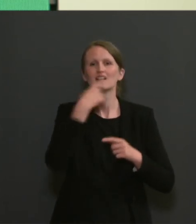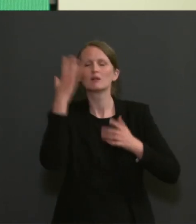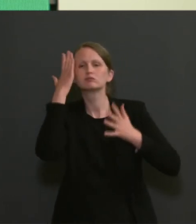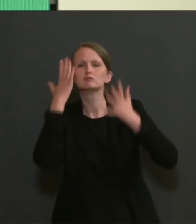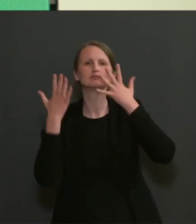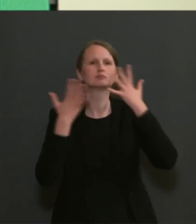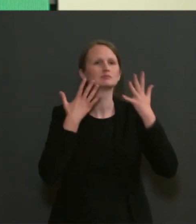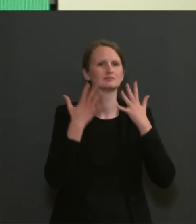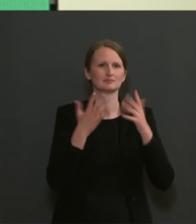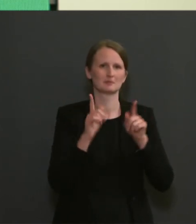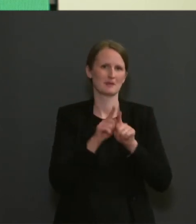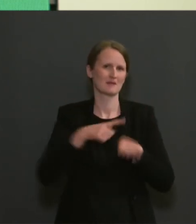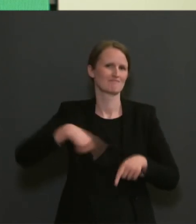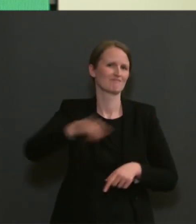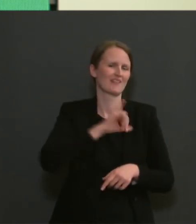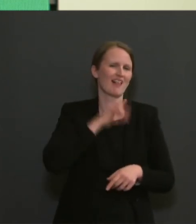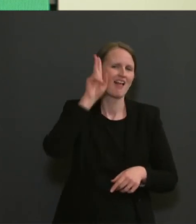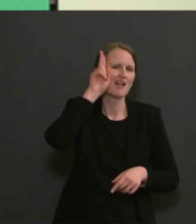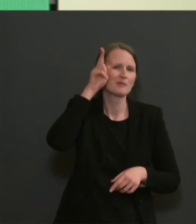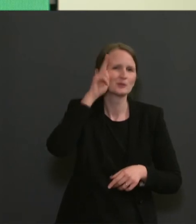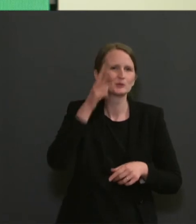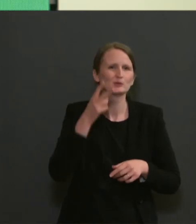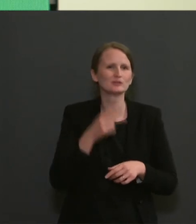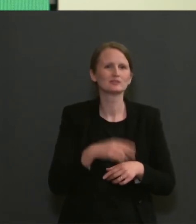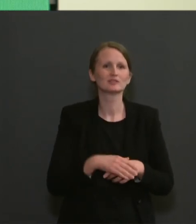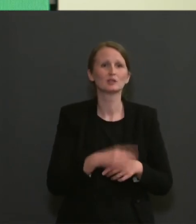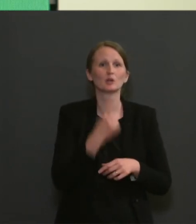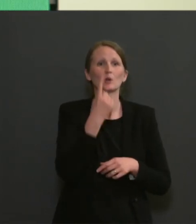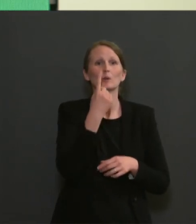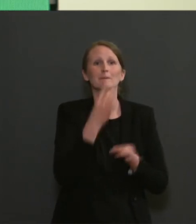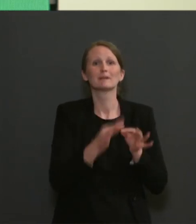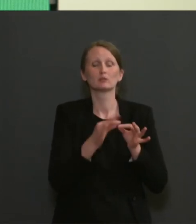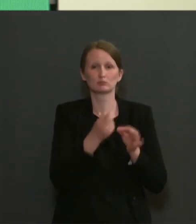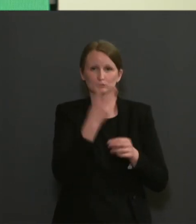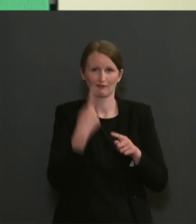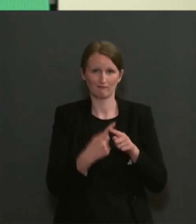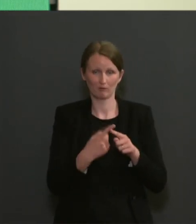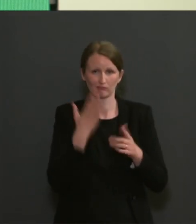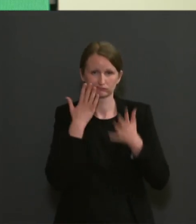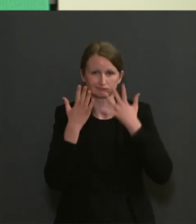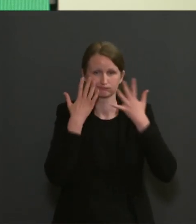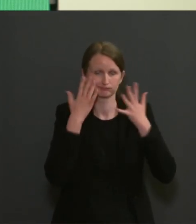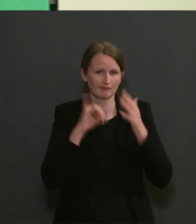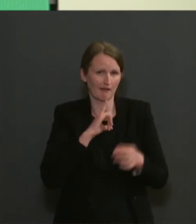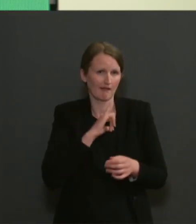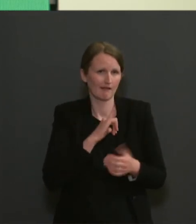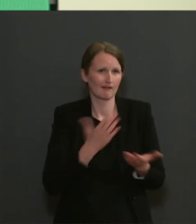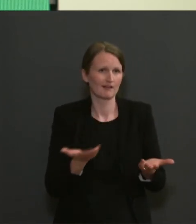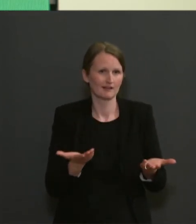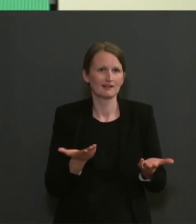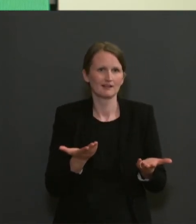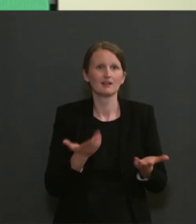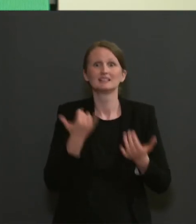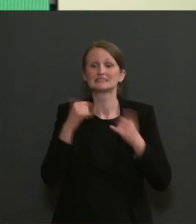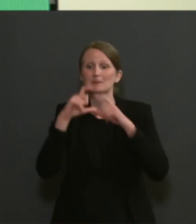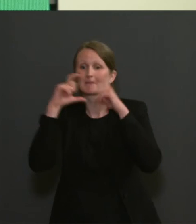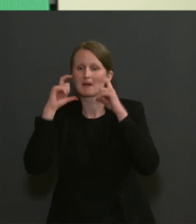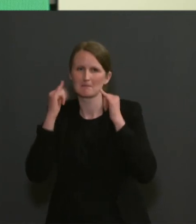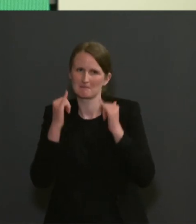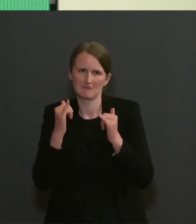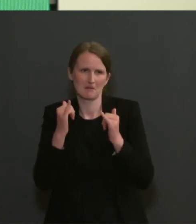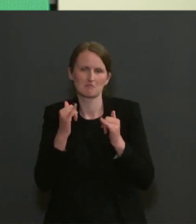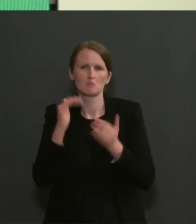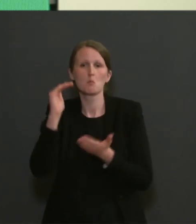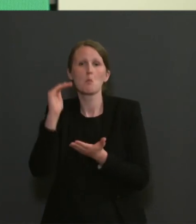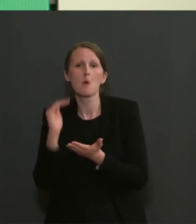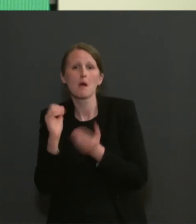toucher plusieurs fois par minute notre visage, avec ou sans masque d'ailleurs. Peut-être un peu moins avec masque, mais on le fait malgré tout. Et ce faisant,